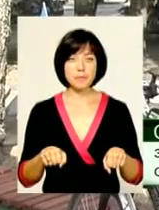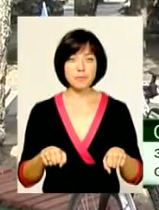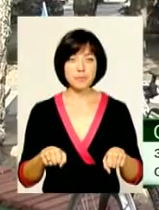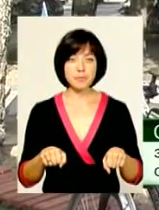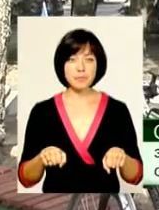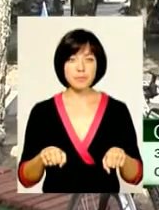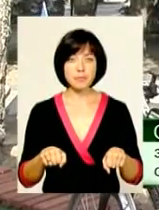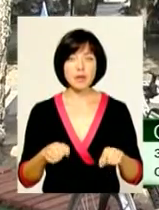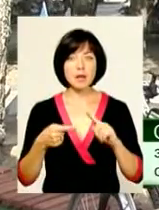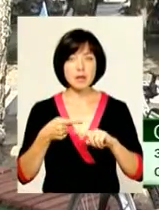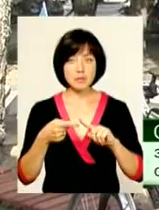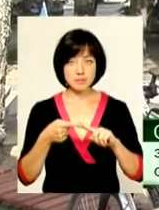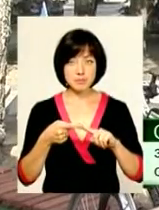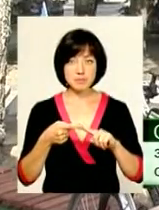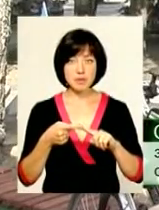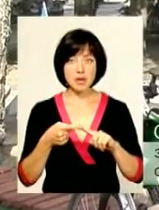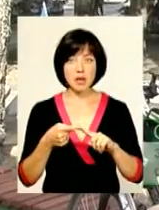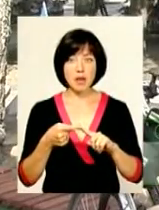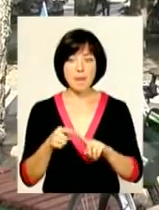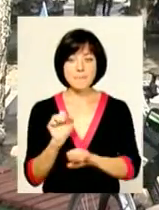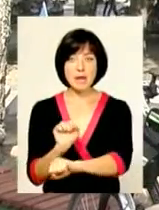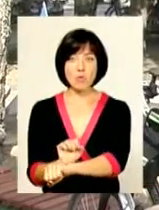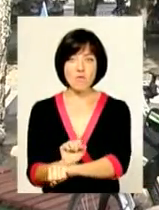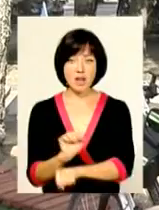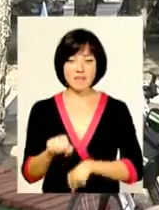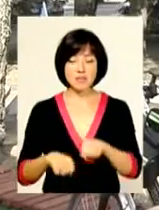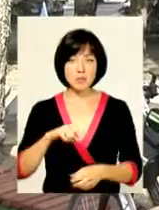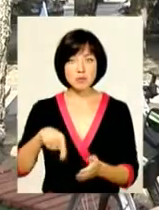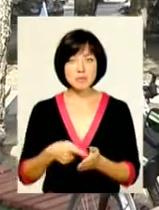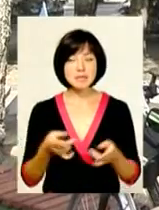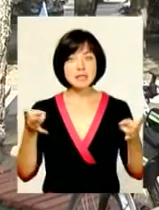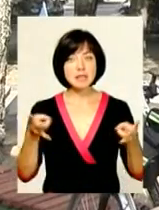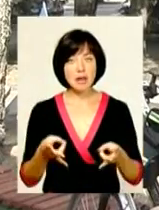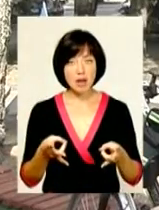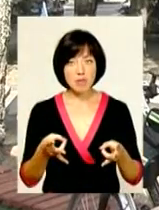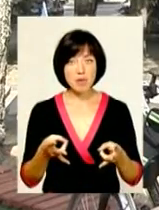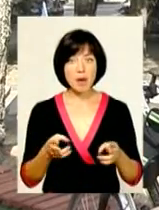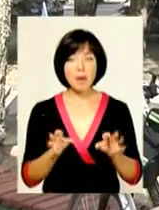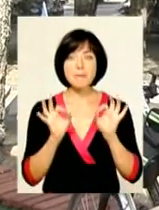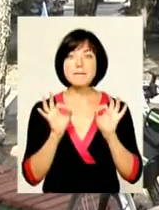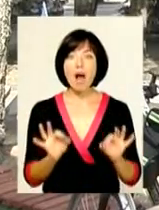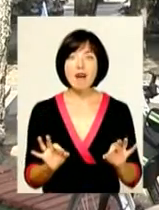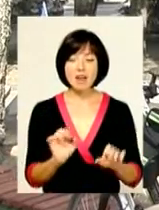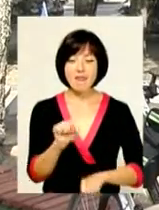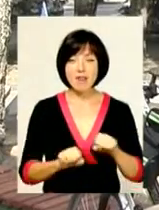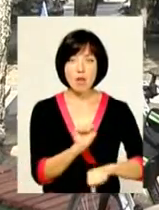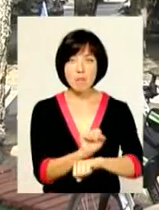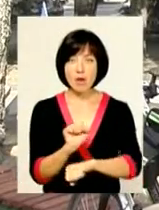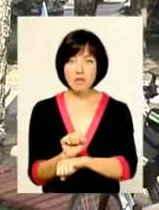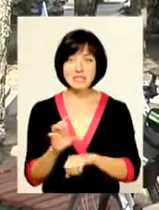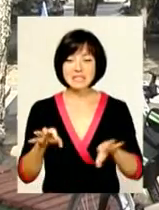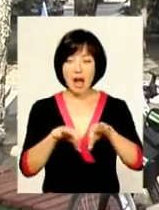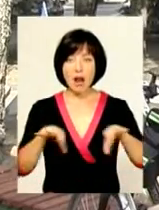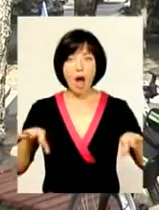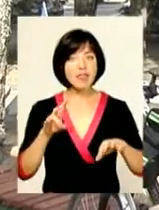таких дій. По-перше, паркувати велосипед в місті треба до так званих правильних велопарковок, тобто за раму велосипеда,